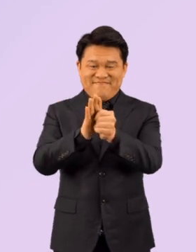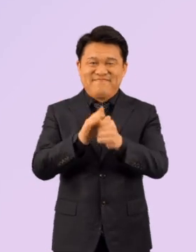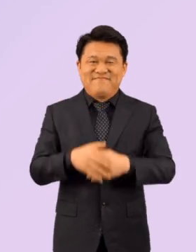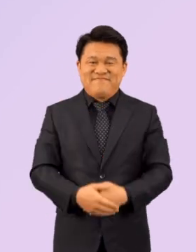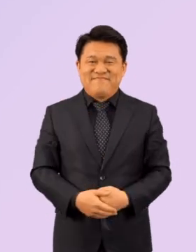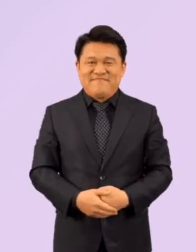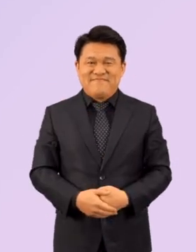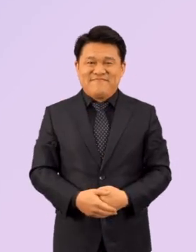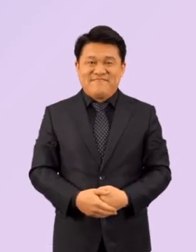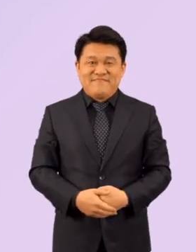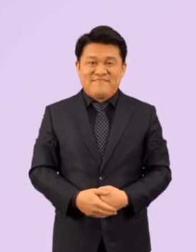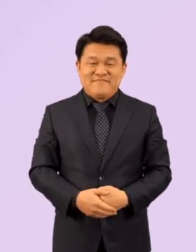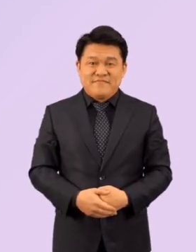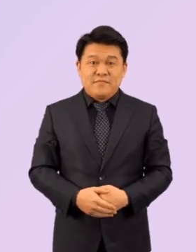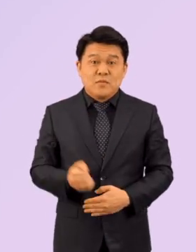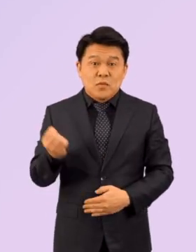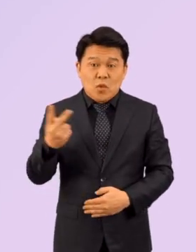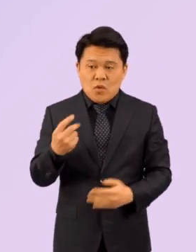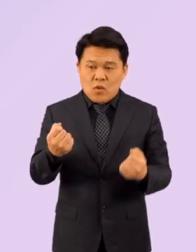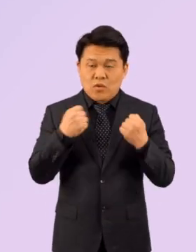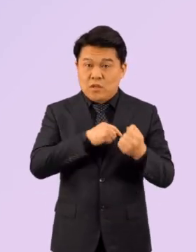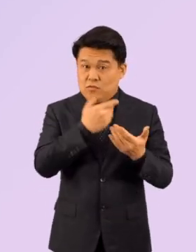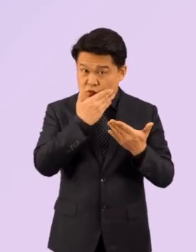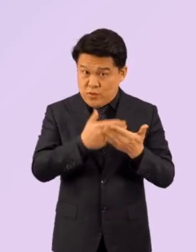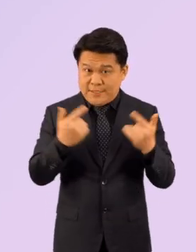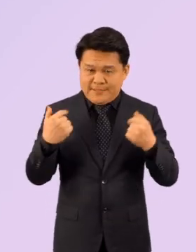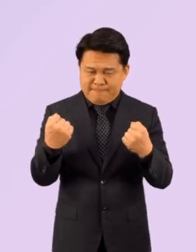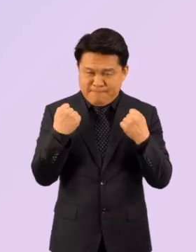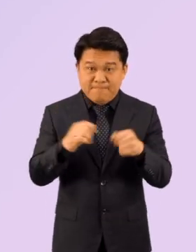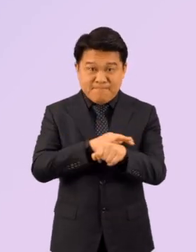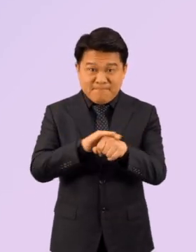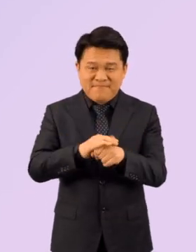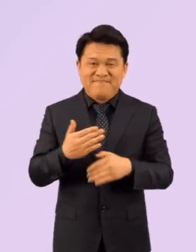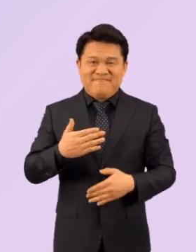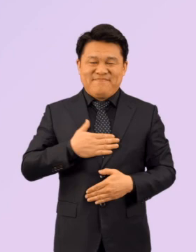응원하겠습니다. 그러려면 건강이 우선이니까요. 항상